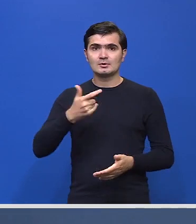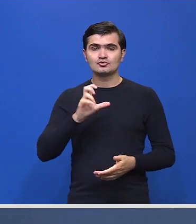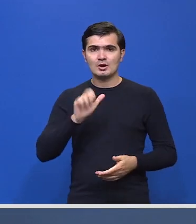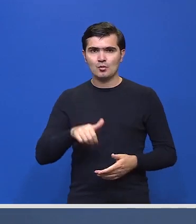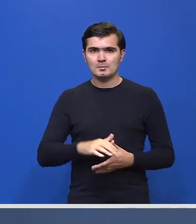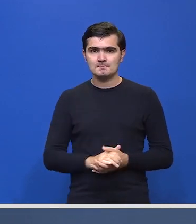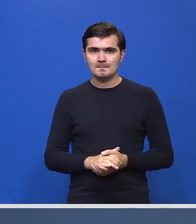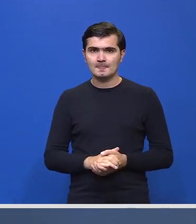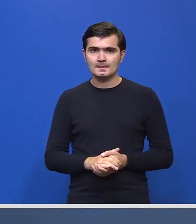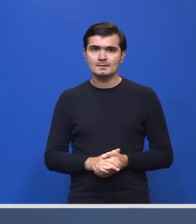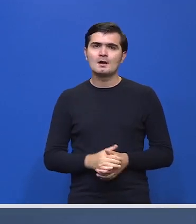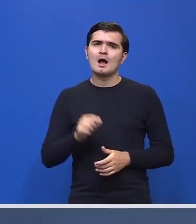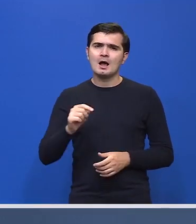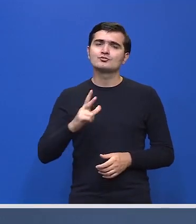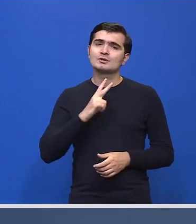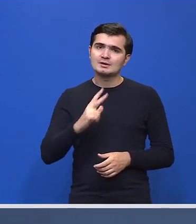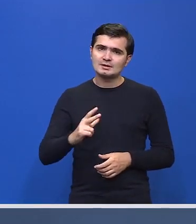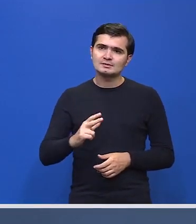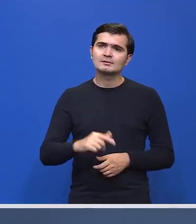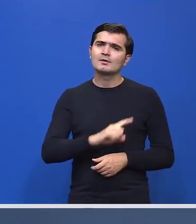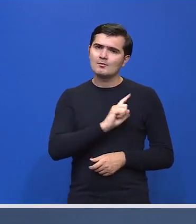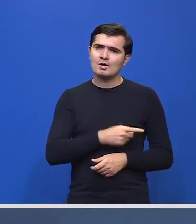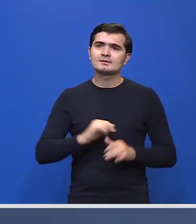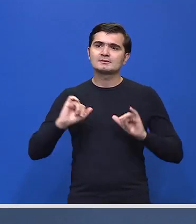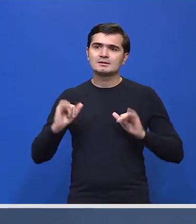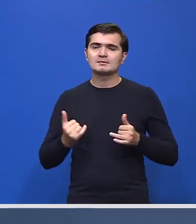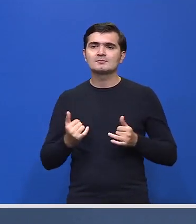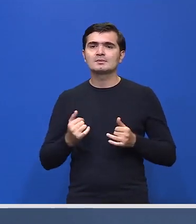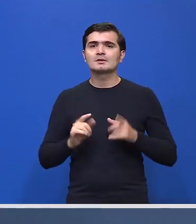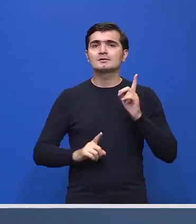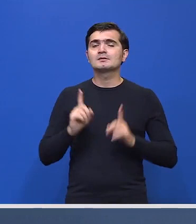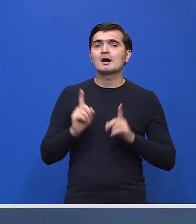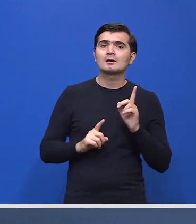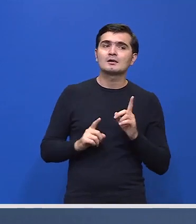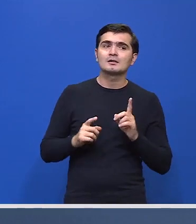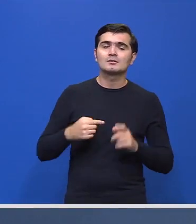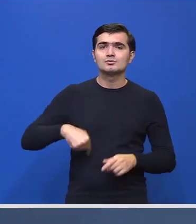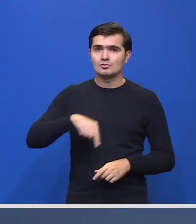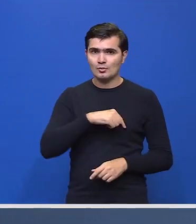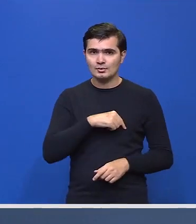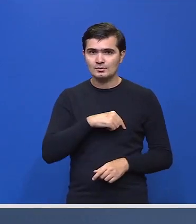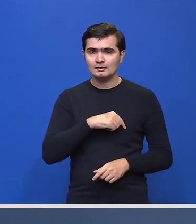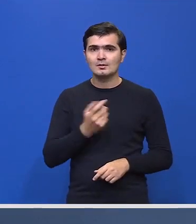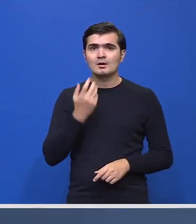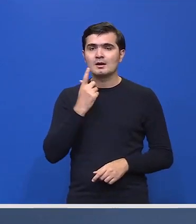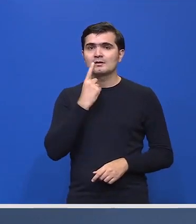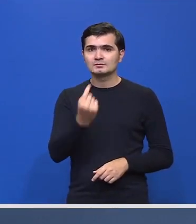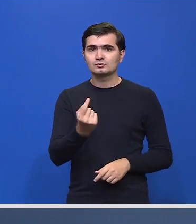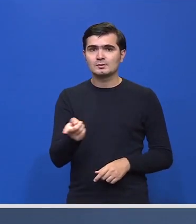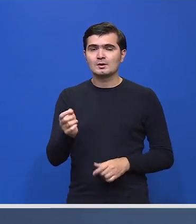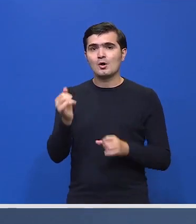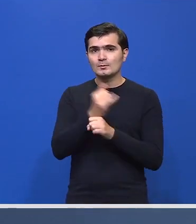risc poate să se producă și să aibă loc când noi, ca răspuns la